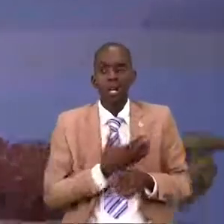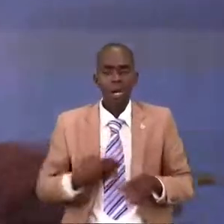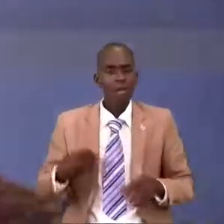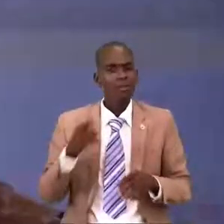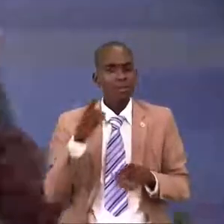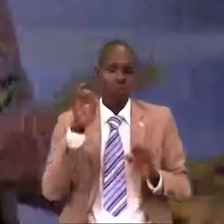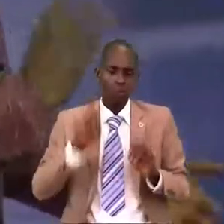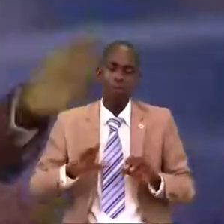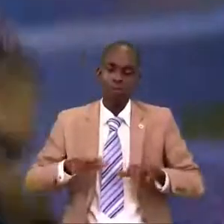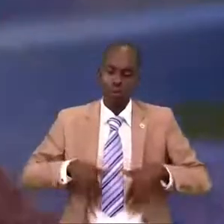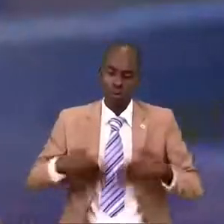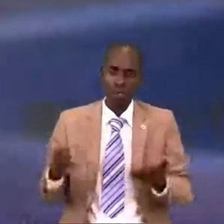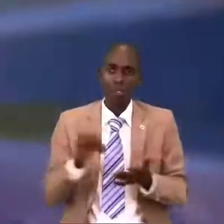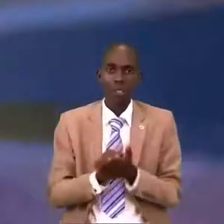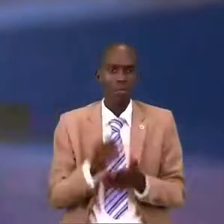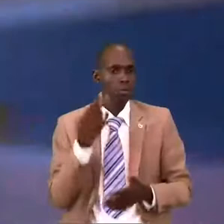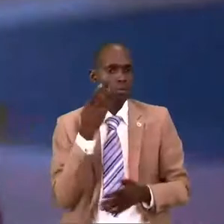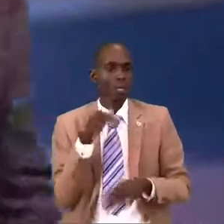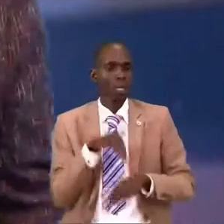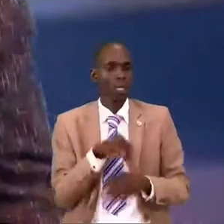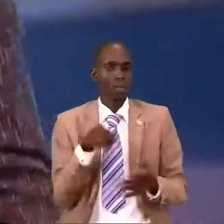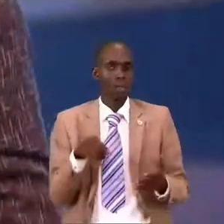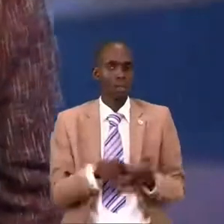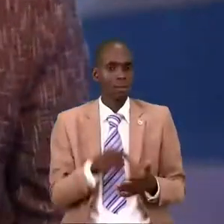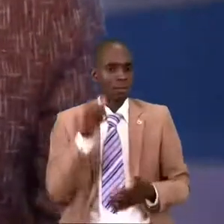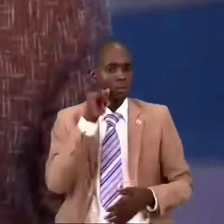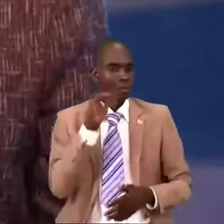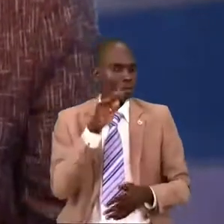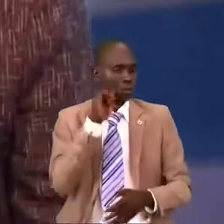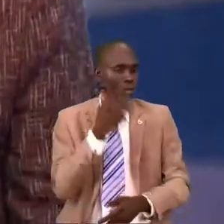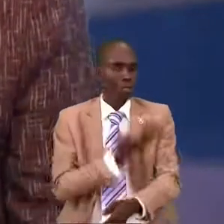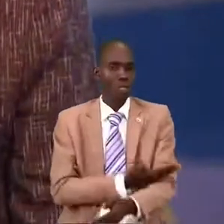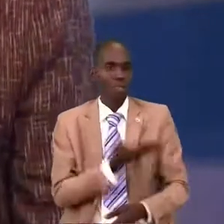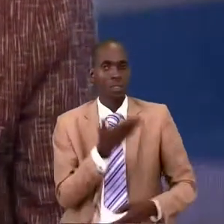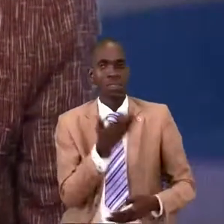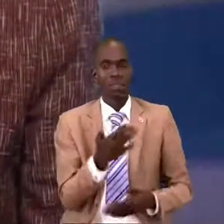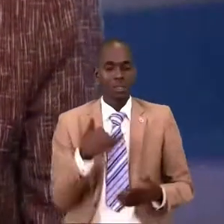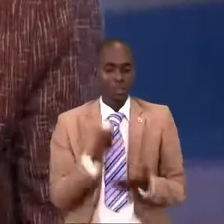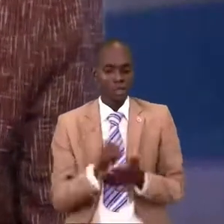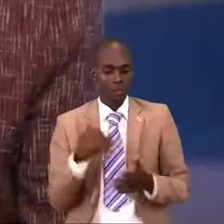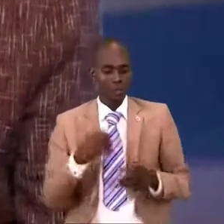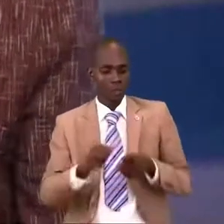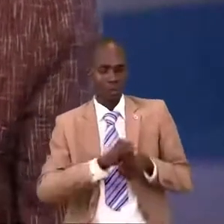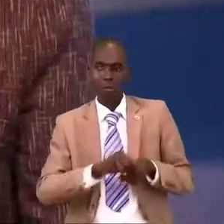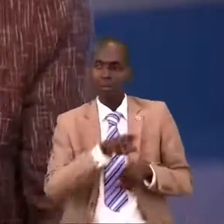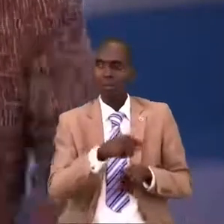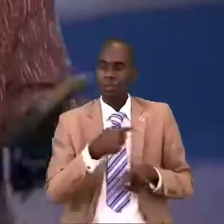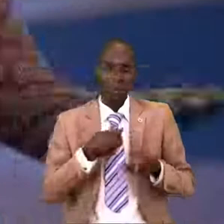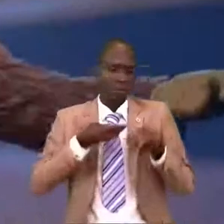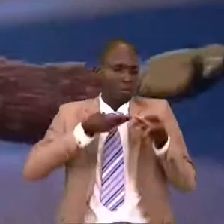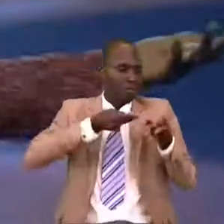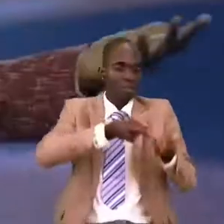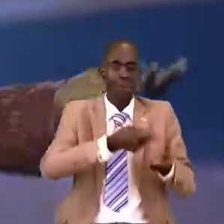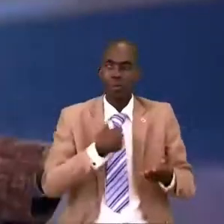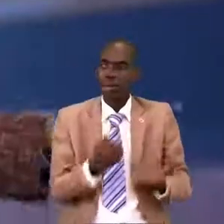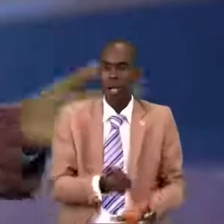éduquée, oh, ce garçon-là, ce jeune homme-là, qui n'a dépensé rien du tout, et elle est si moins chère comme